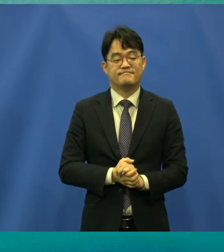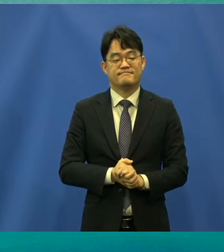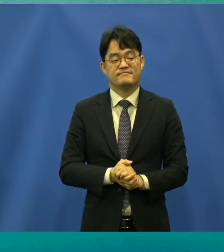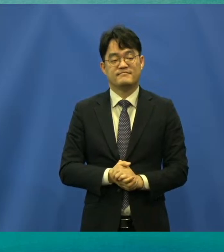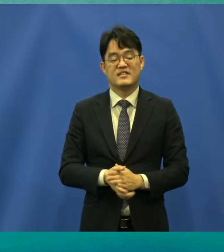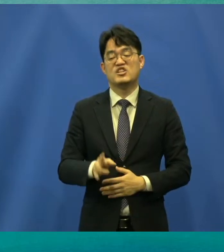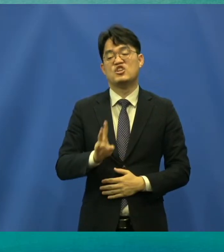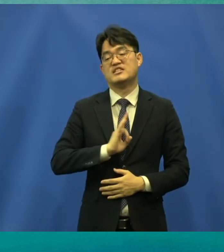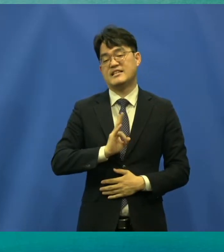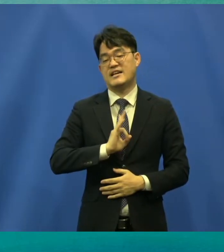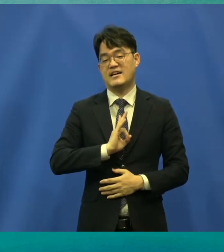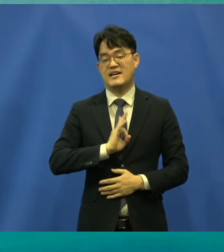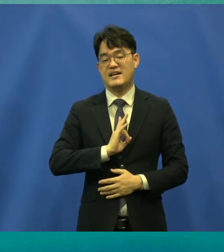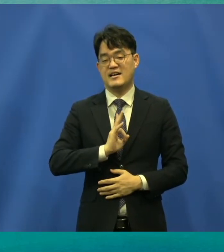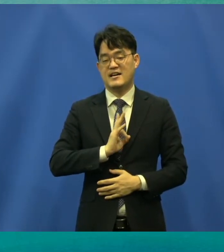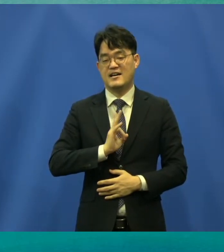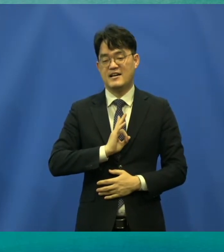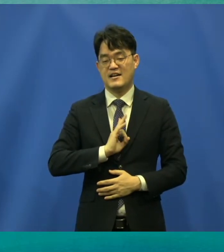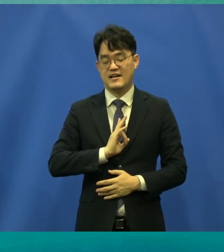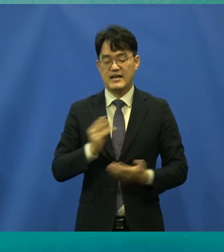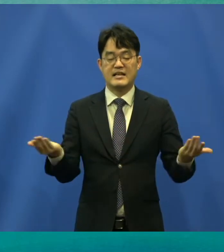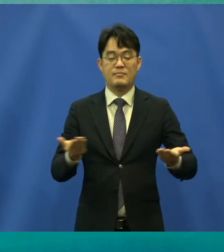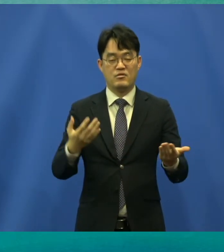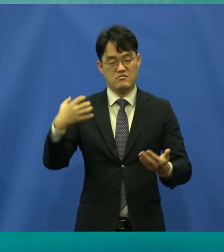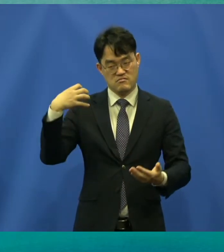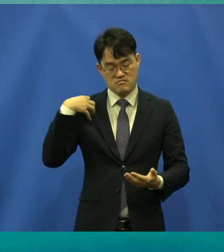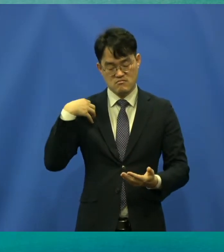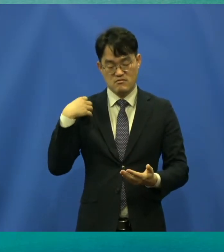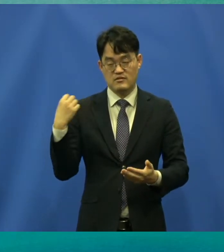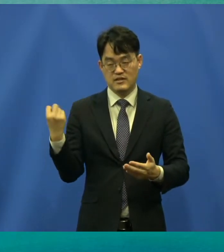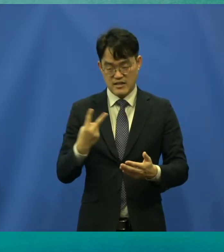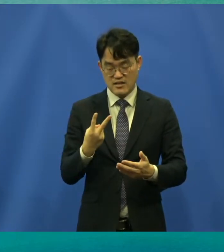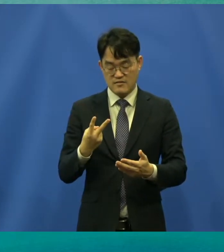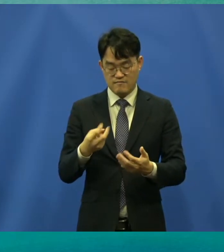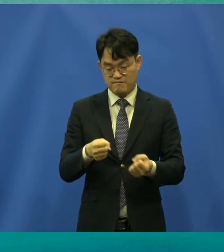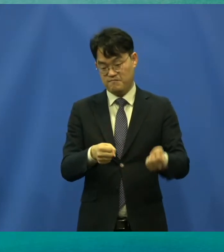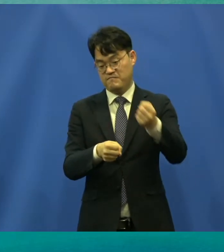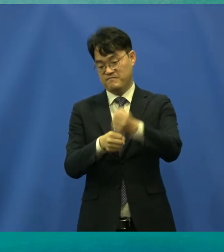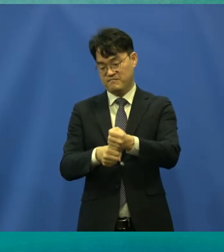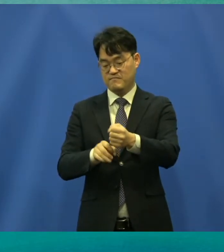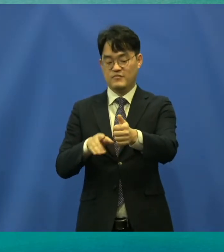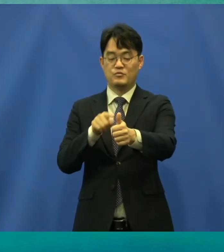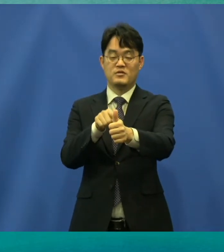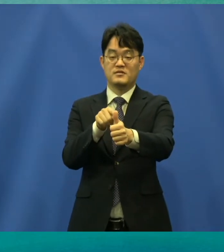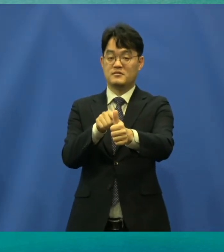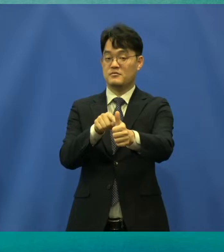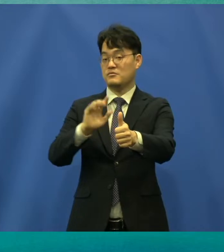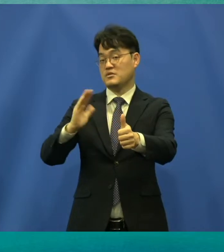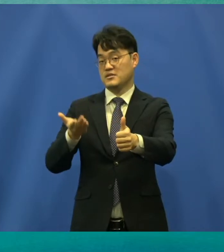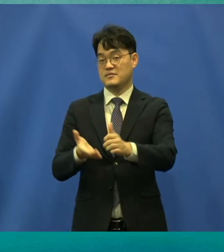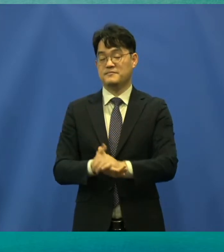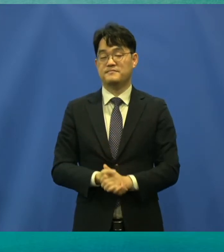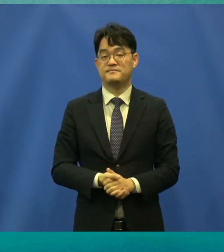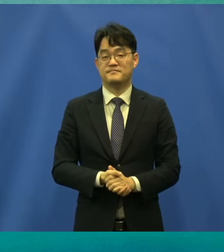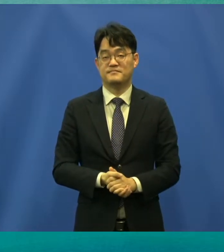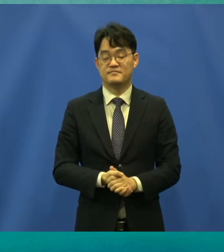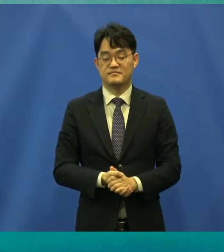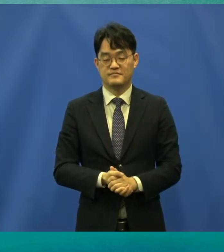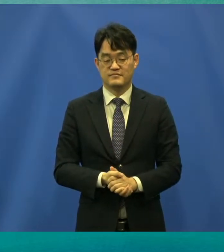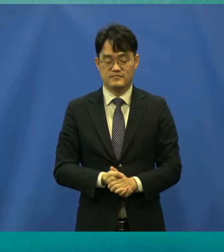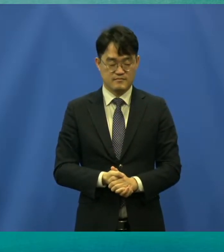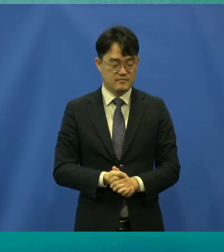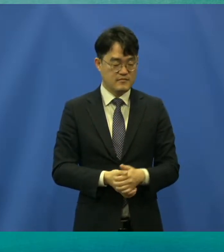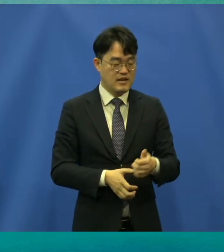선지자적의 회복. 이것은 어떤 면에서 요나에게 진정한 회복이 되겠죠. 그냥 용서로